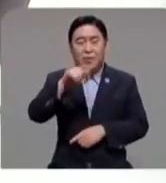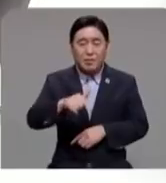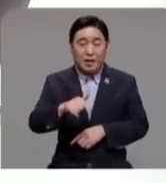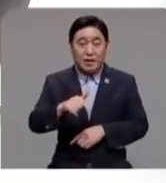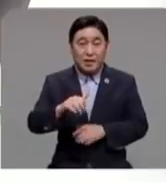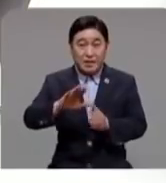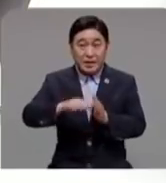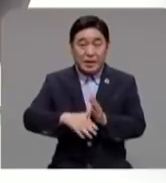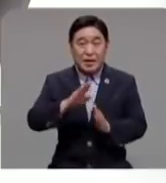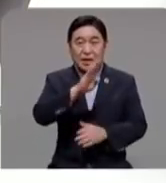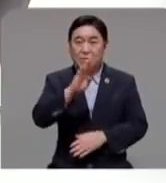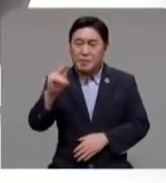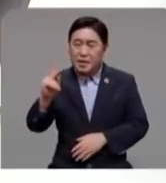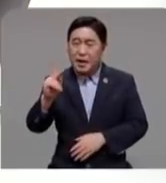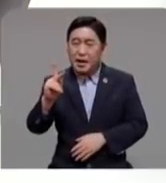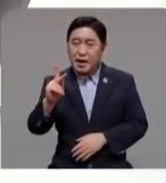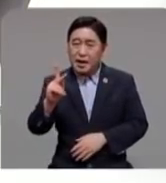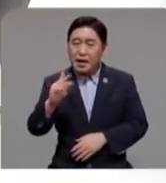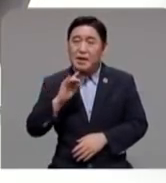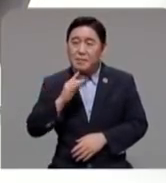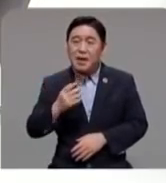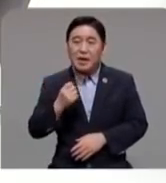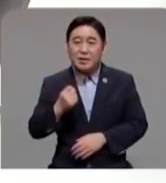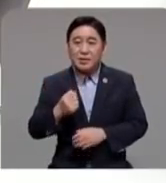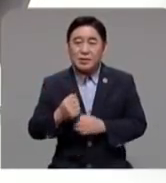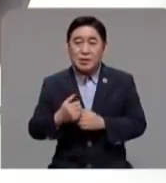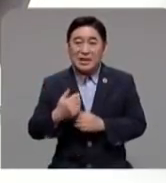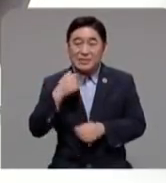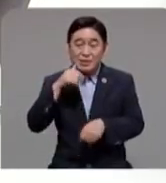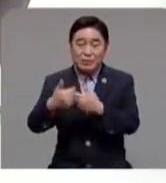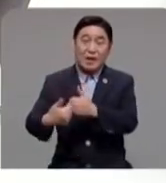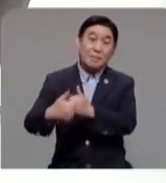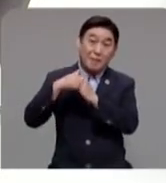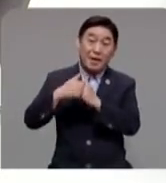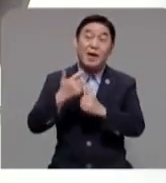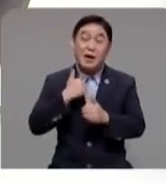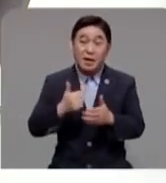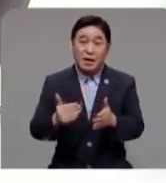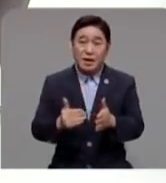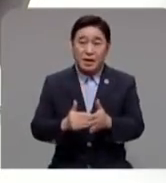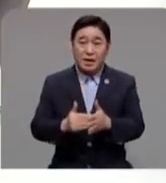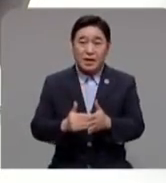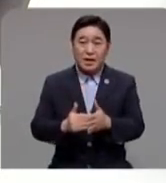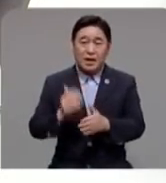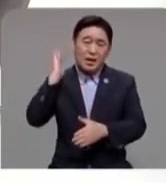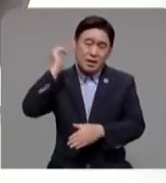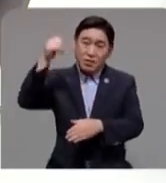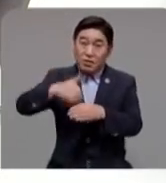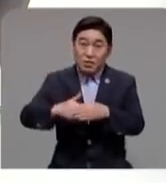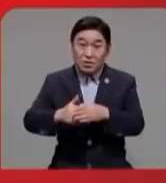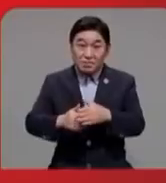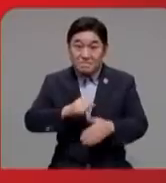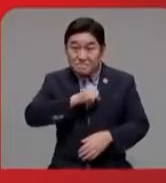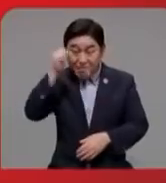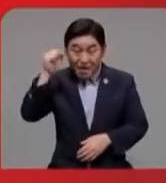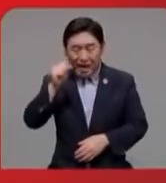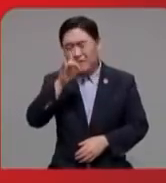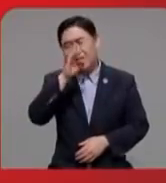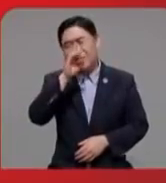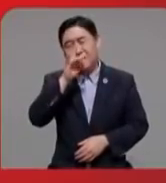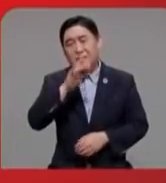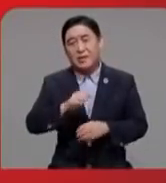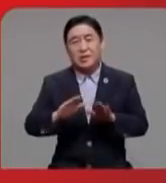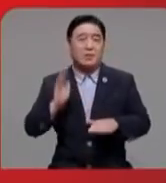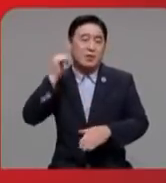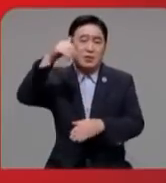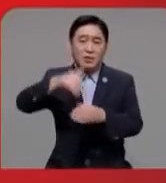BBK 그 하나만으로 대선 치르려고 민주당이 덤벼들었어요. 근데 그거 가지고 대선이 됩니까? 저는